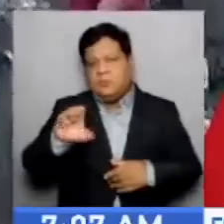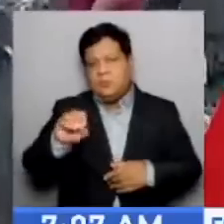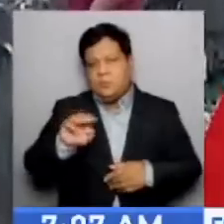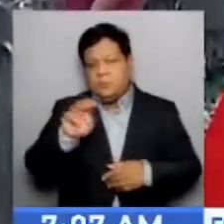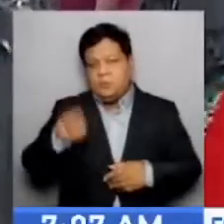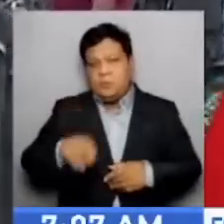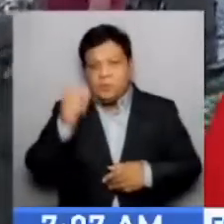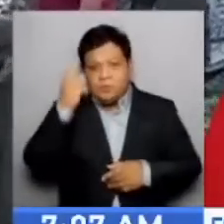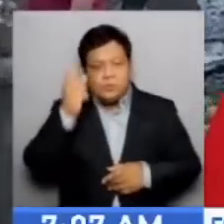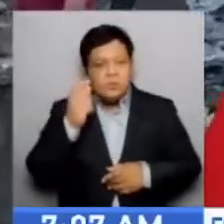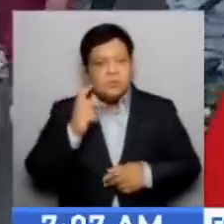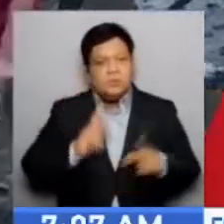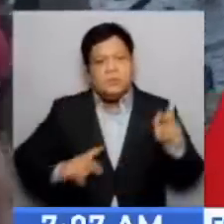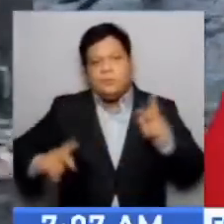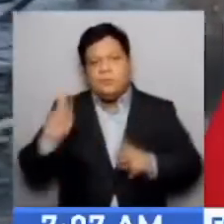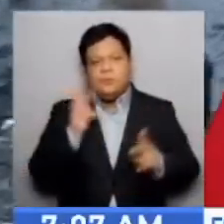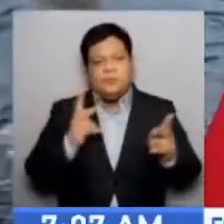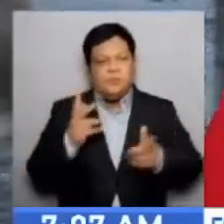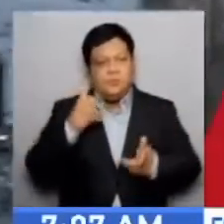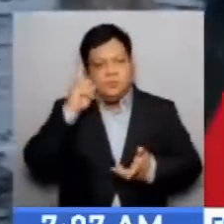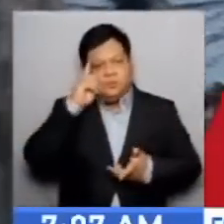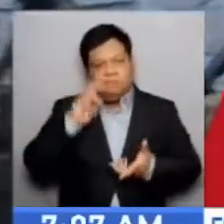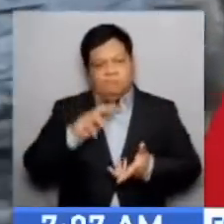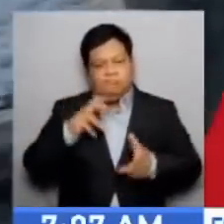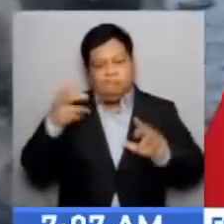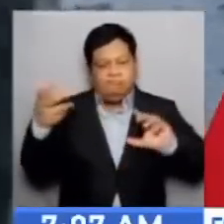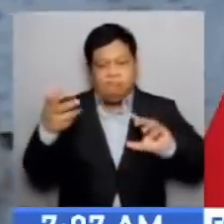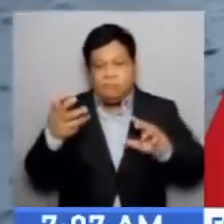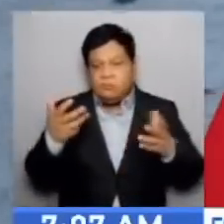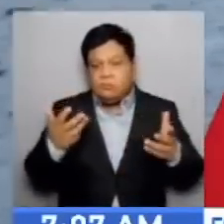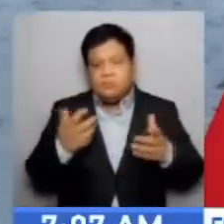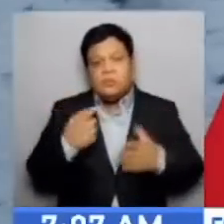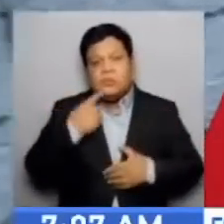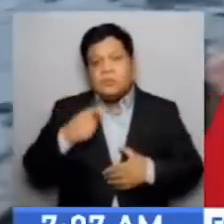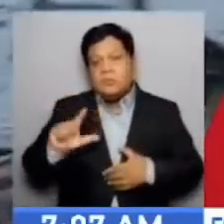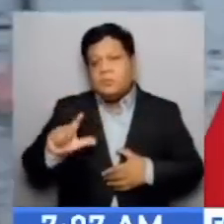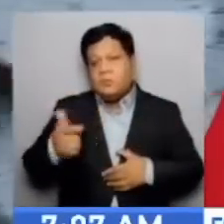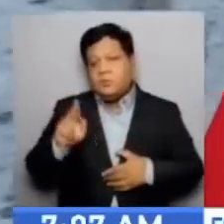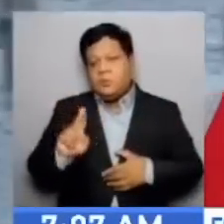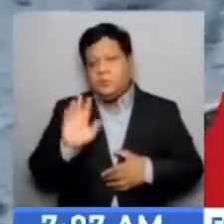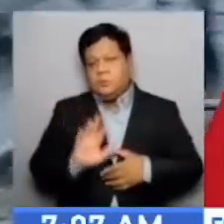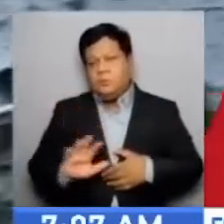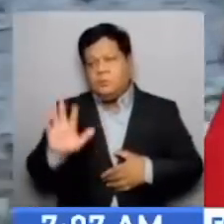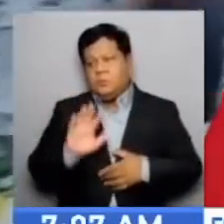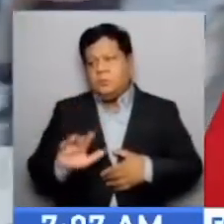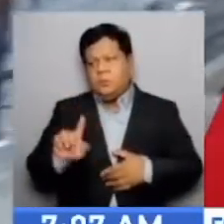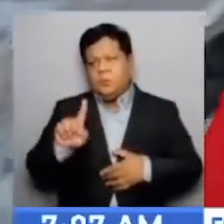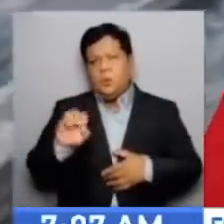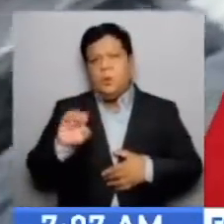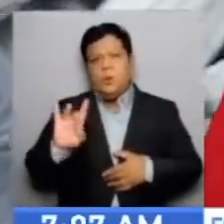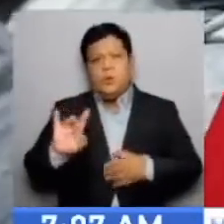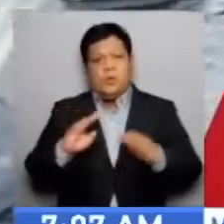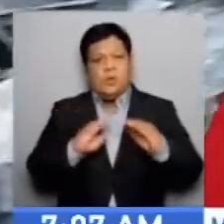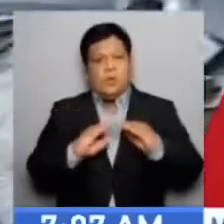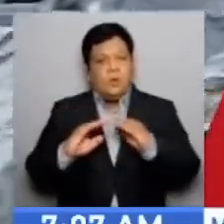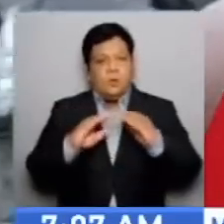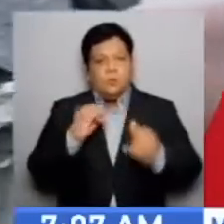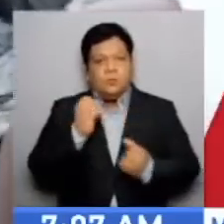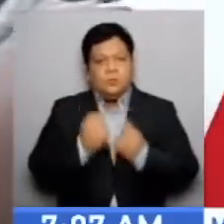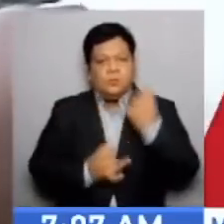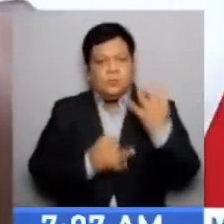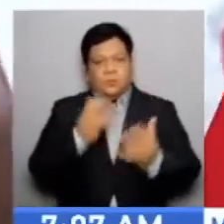residenteng nasunugan. Sa tala ng lokal na pamahalaan, 108 bahay ang nasunog at mahigit 200 pamilya ang